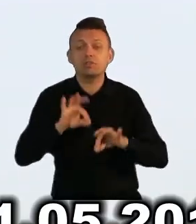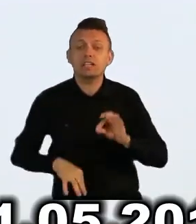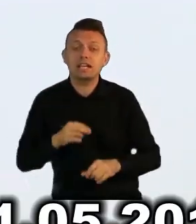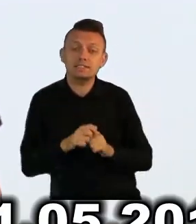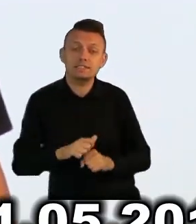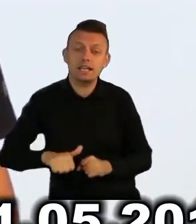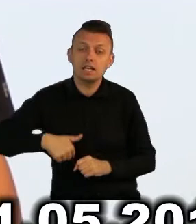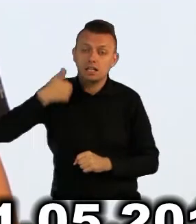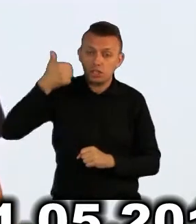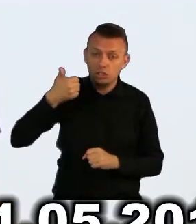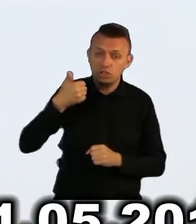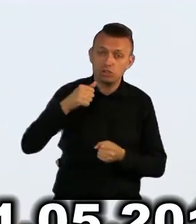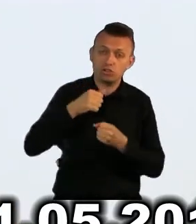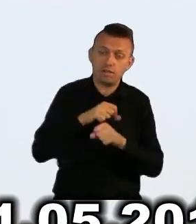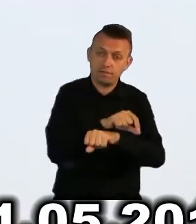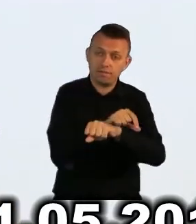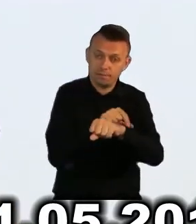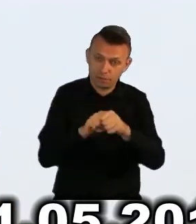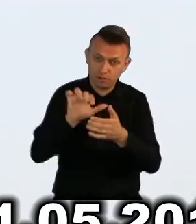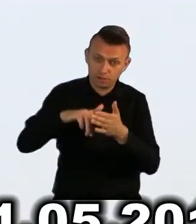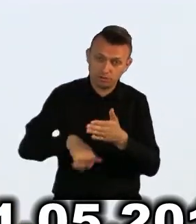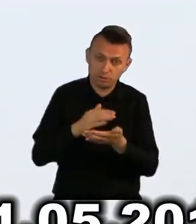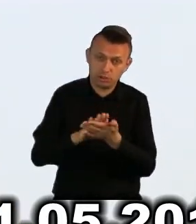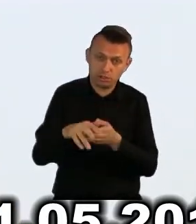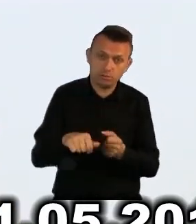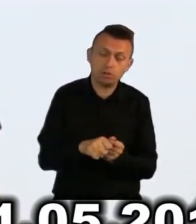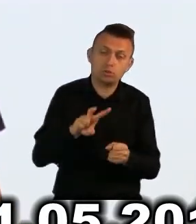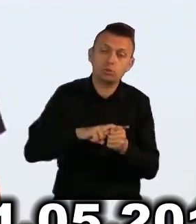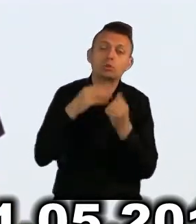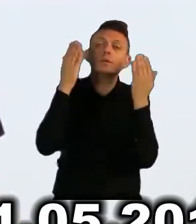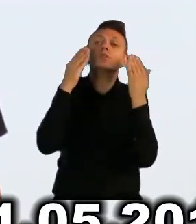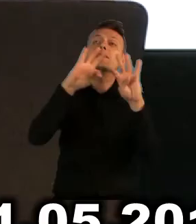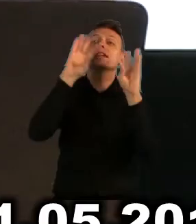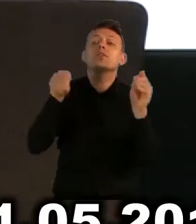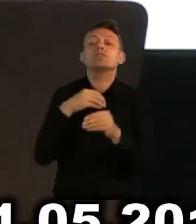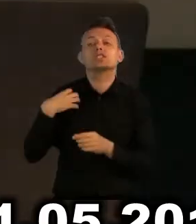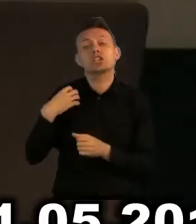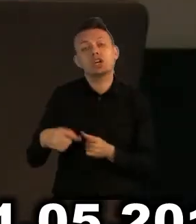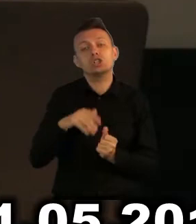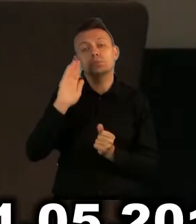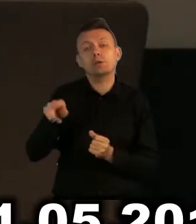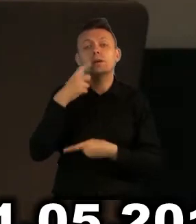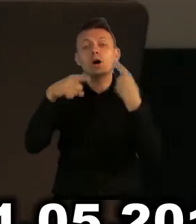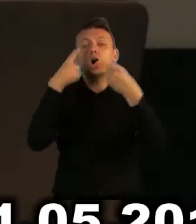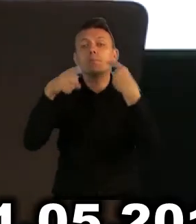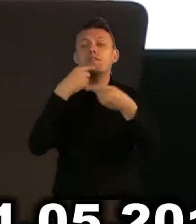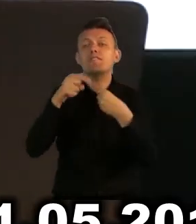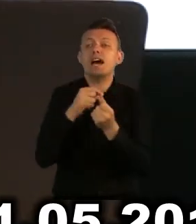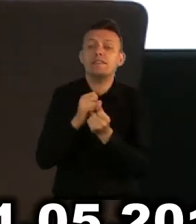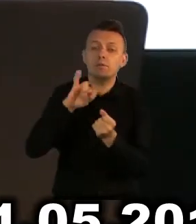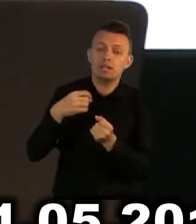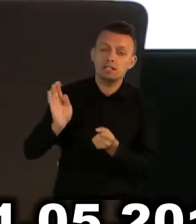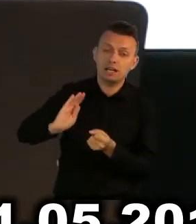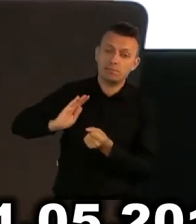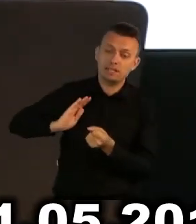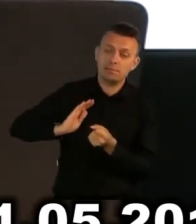powiatowy Policji w Kutnie, nadkomisarz Krzysztof Szymański, który przywitał wszystkich gości, a następnie przedstawił prelekcję pod nazwą Bezpieczeństwo w